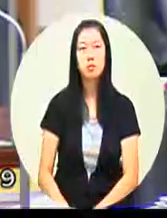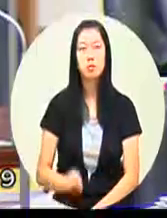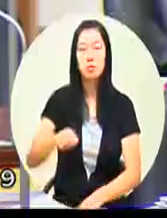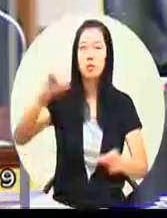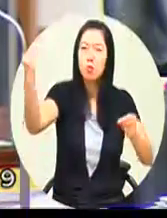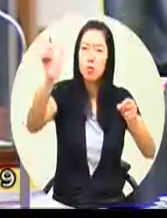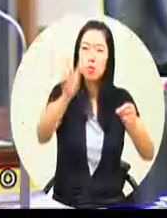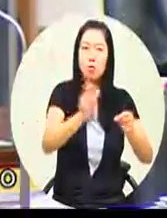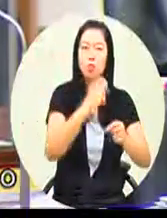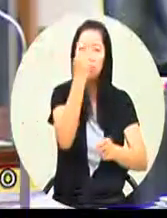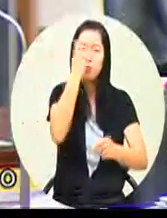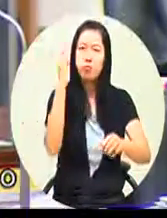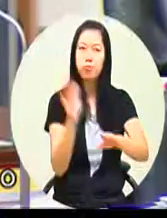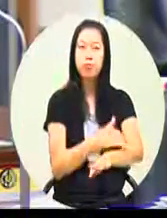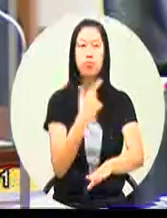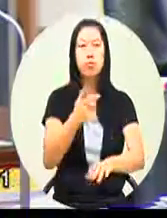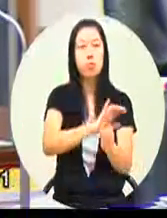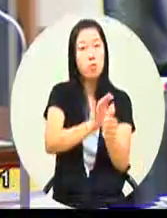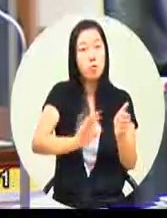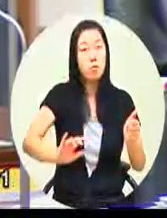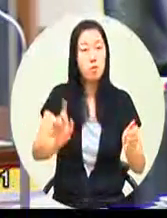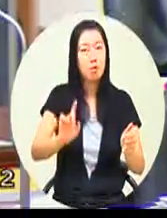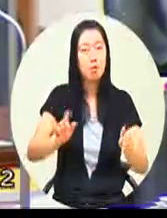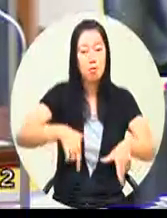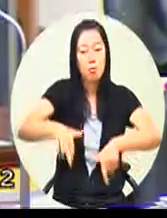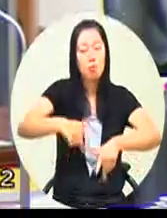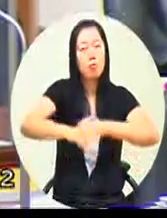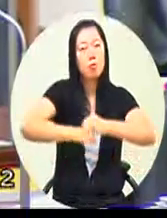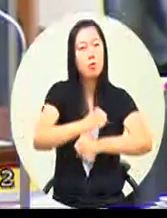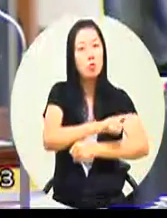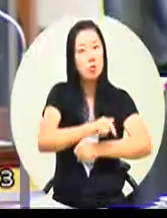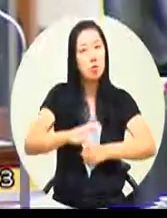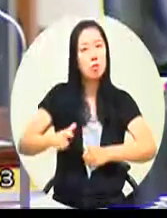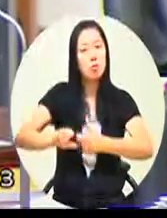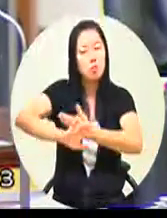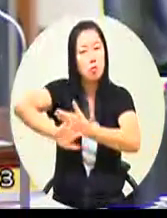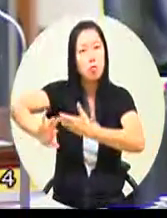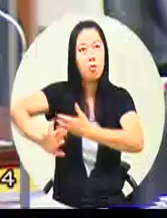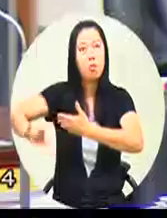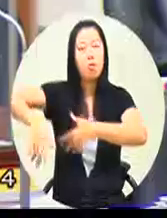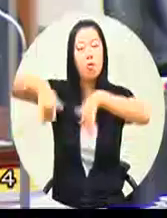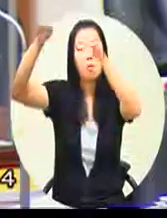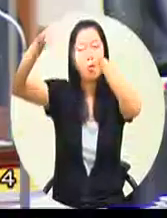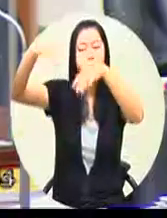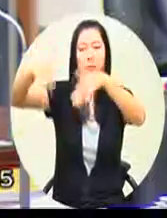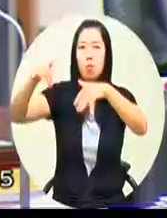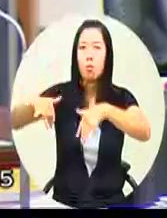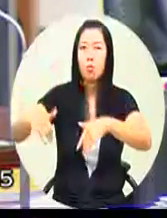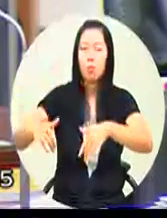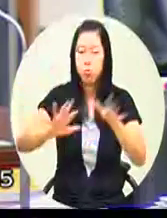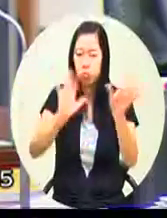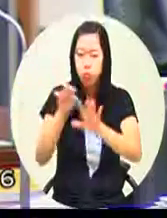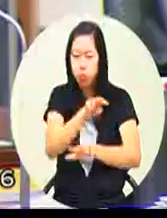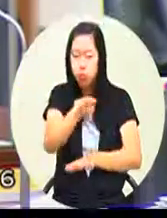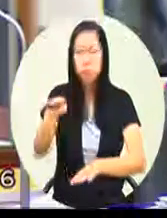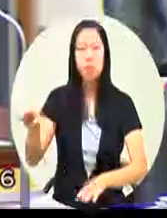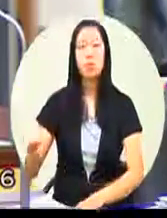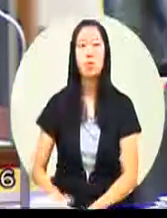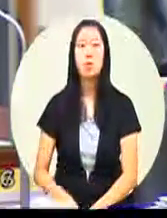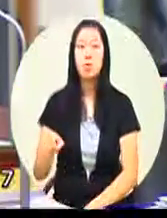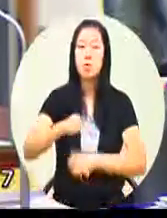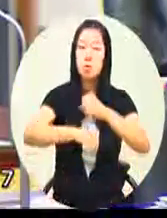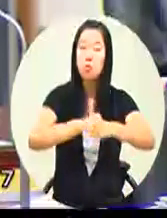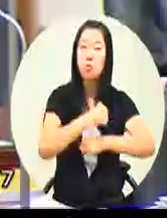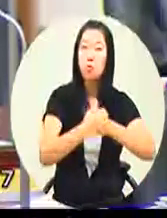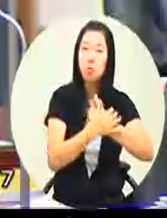那个管理不当，造成很多的流浪犬猫在外面淋雨的这个状况，这是